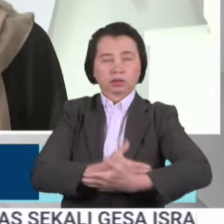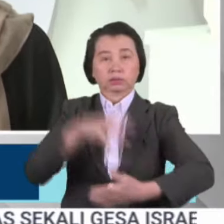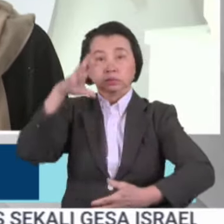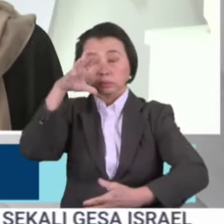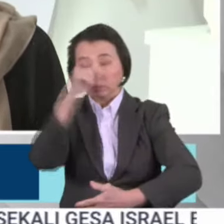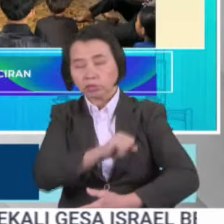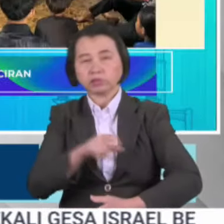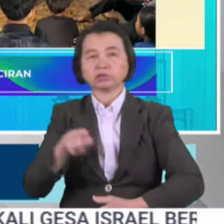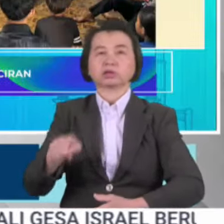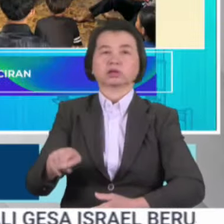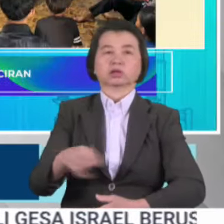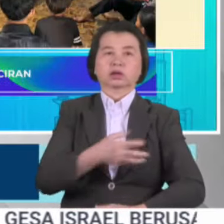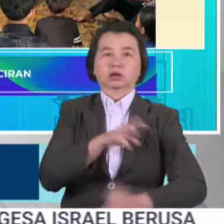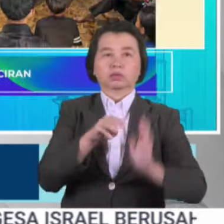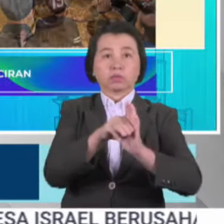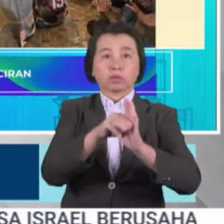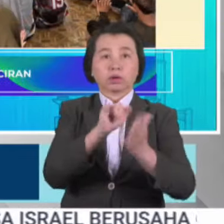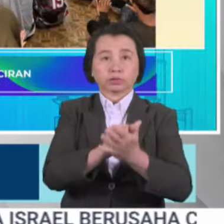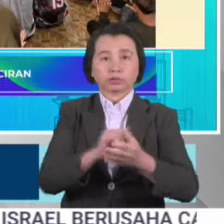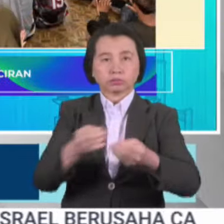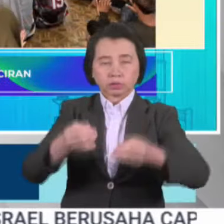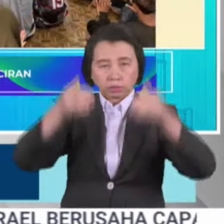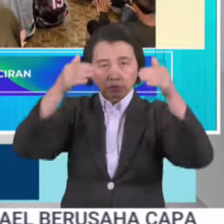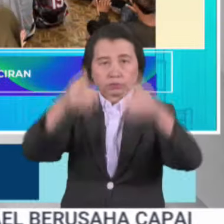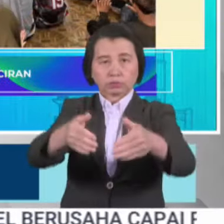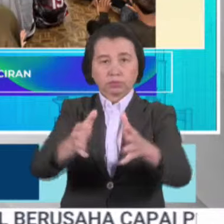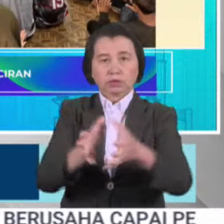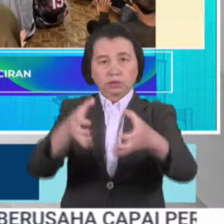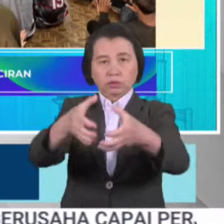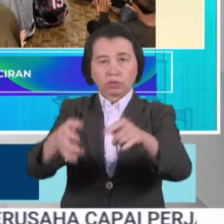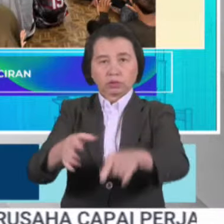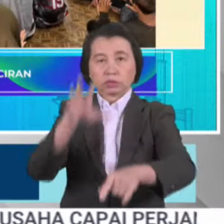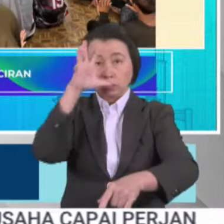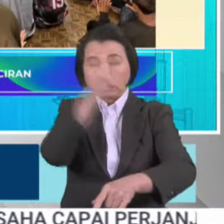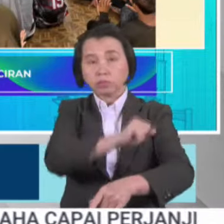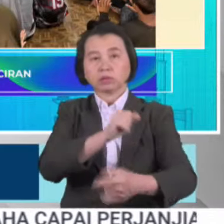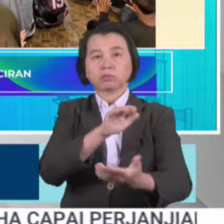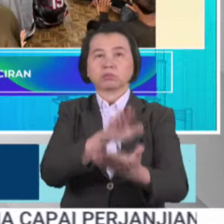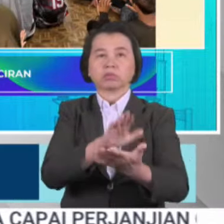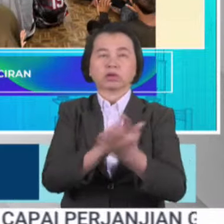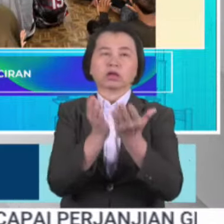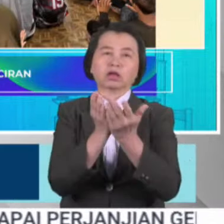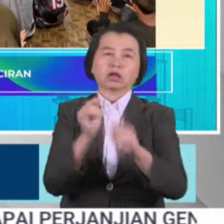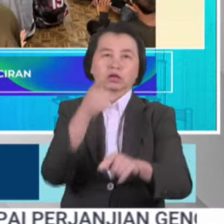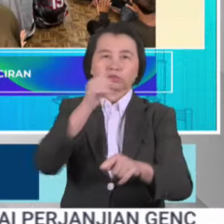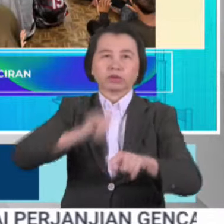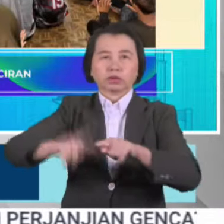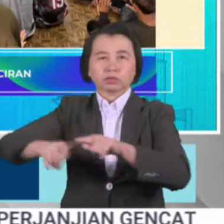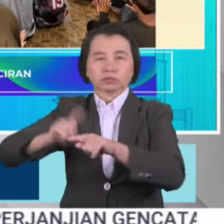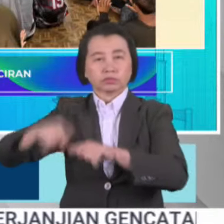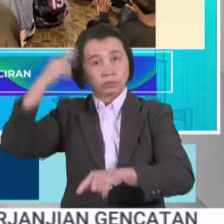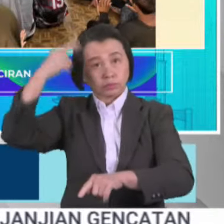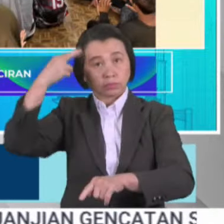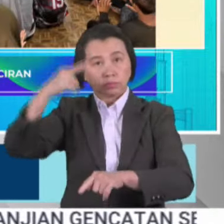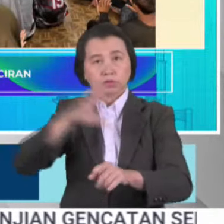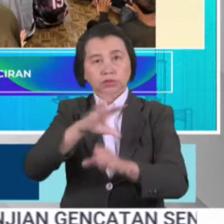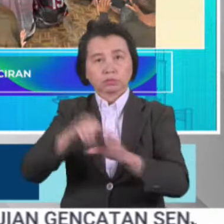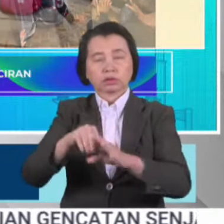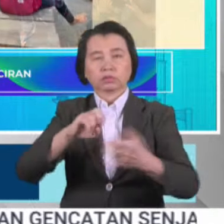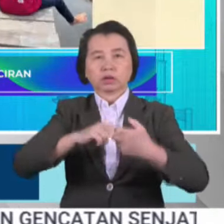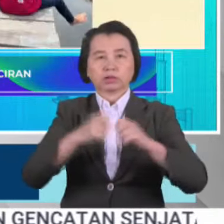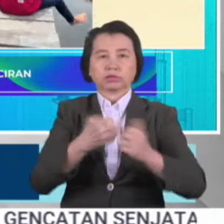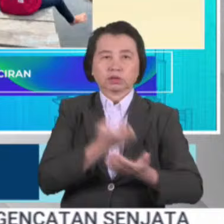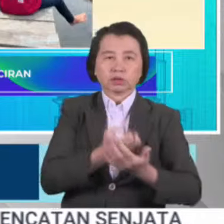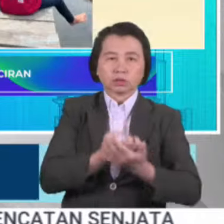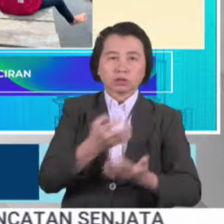yang keciciran. Modul tersebut memberi tumpuan kepada golongan yang keciciran pendidikan disebabkan pelbagai faktor termasuk